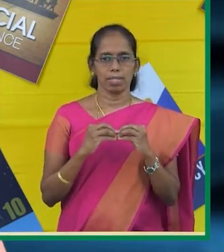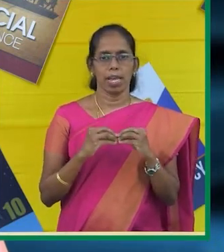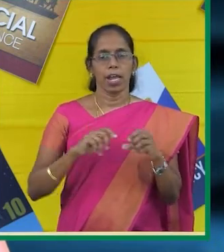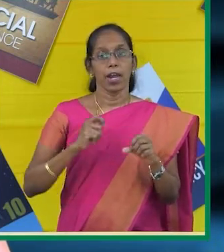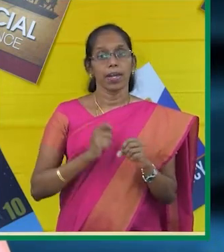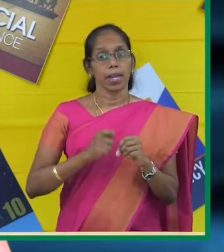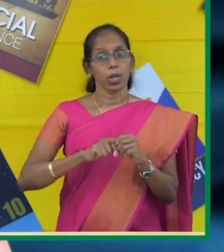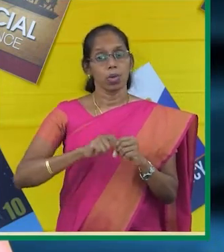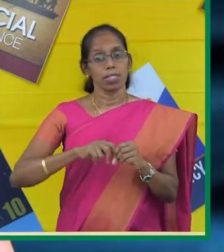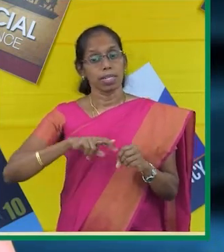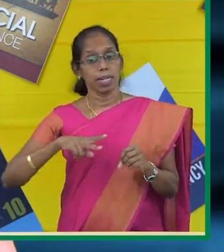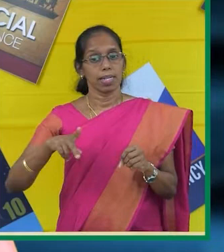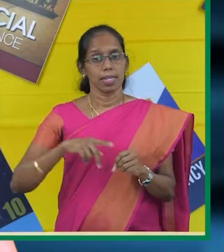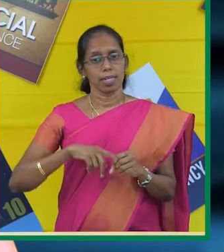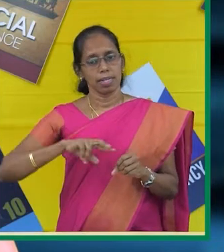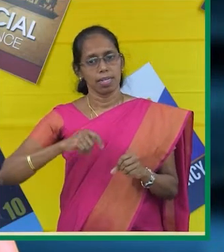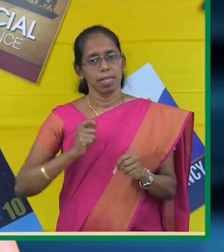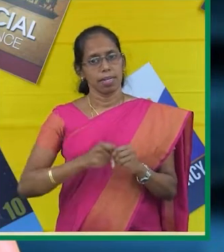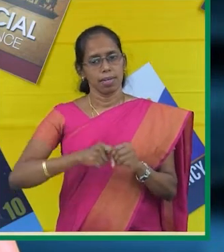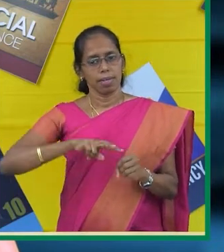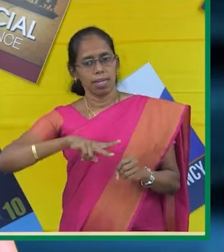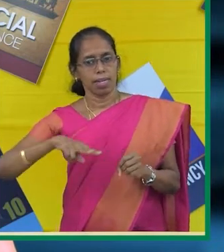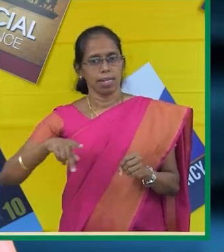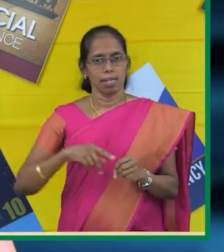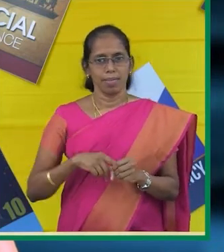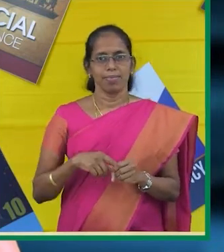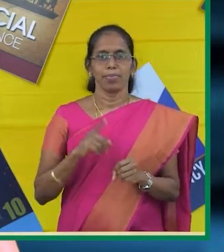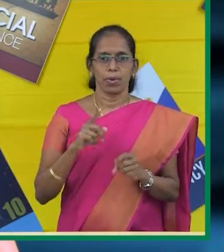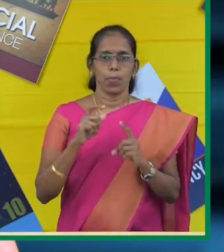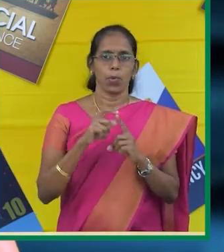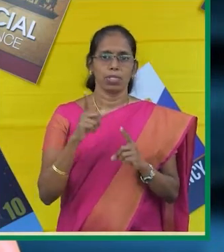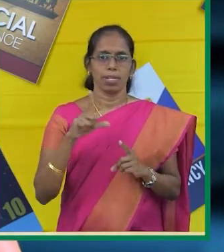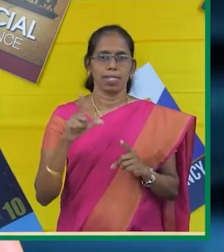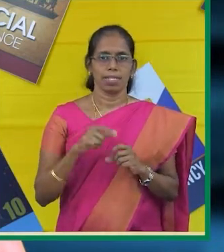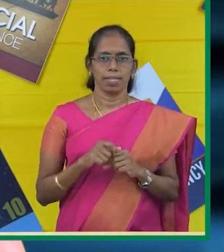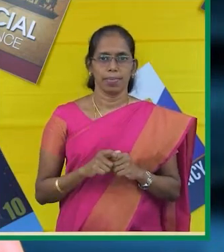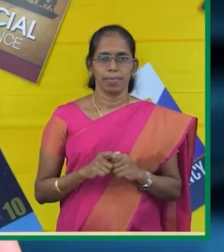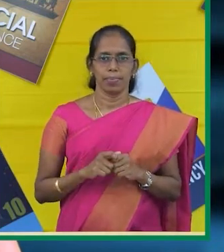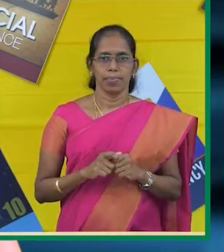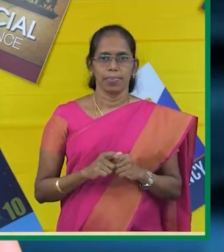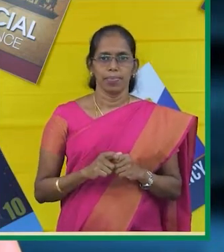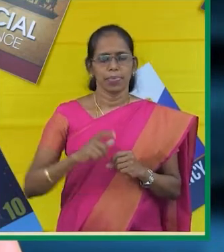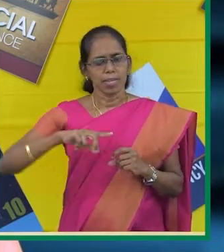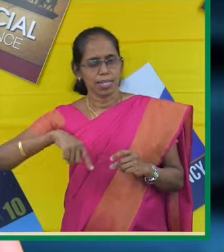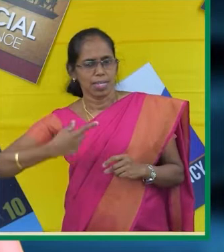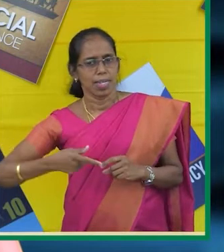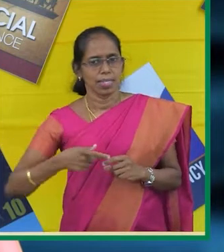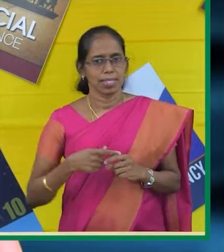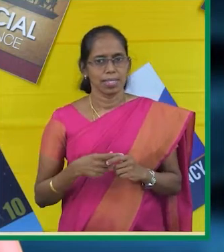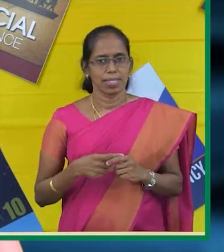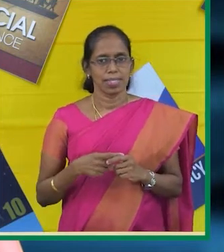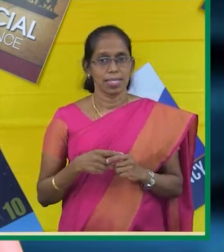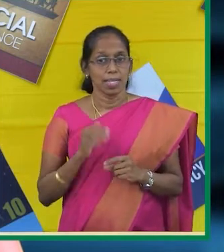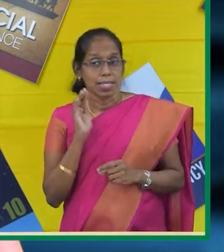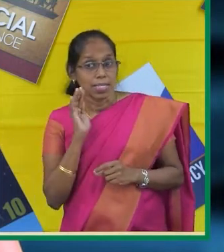tech bloomers technology related ana tholilnutpam related ana oru pros lesson. அதற்கு